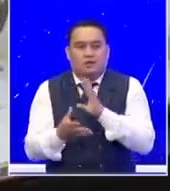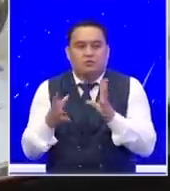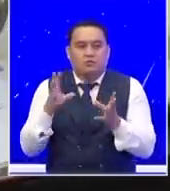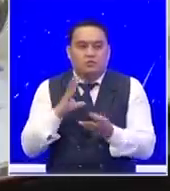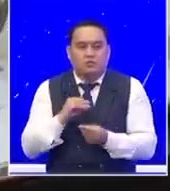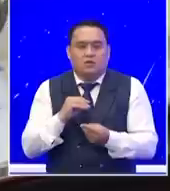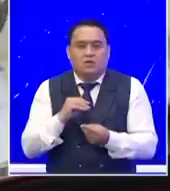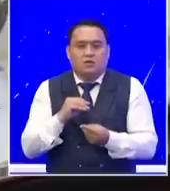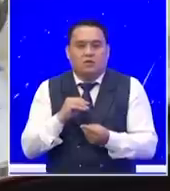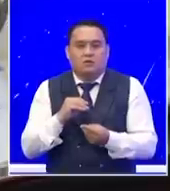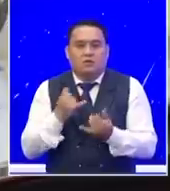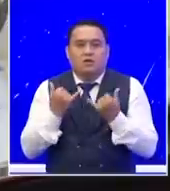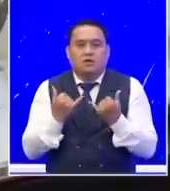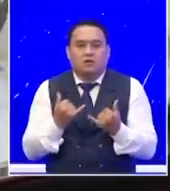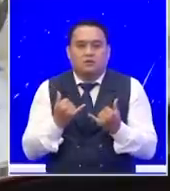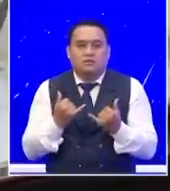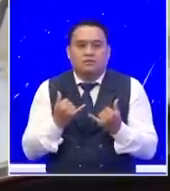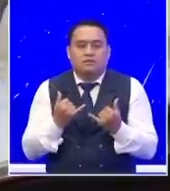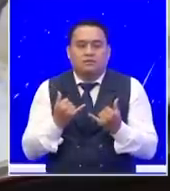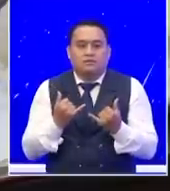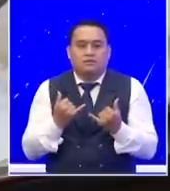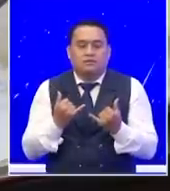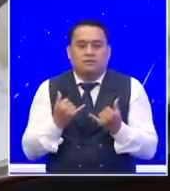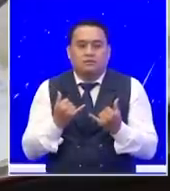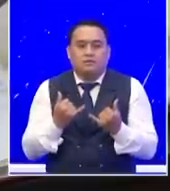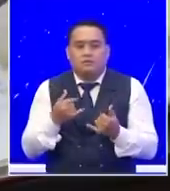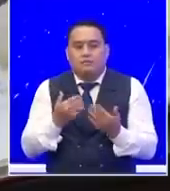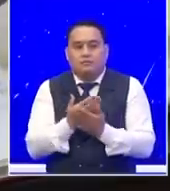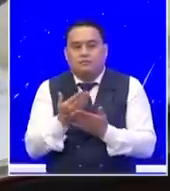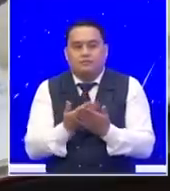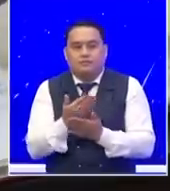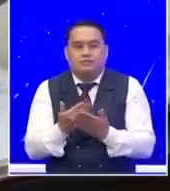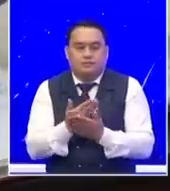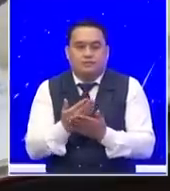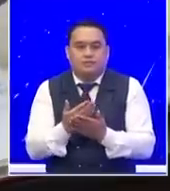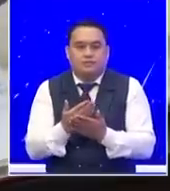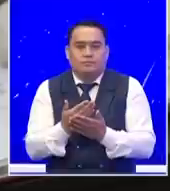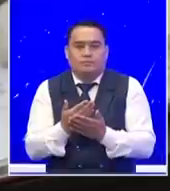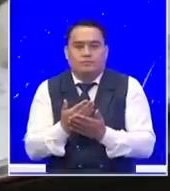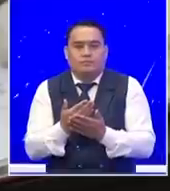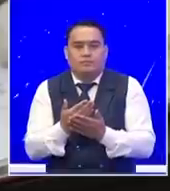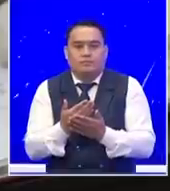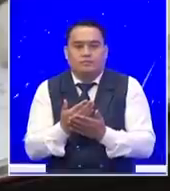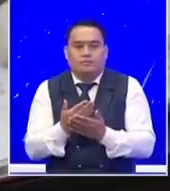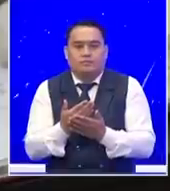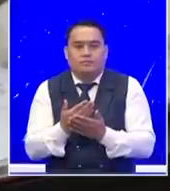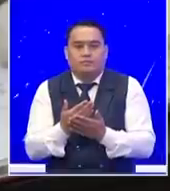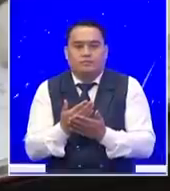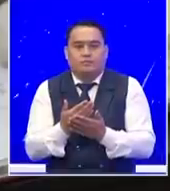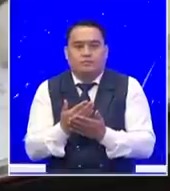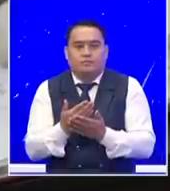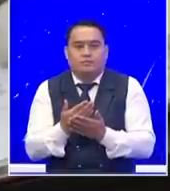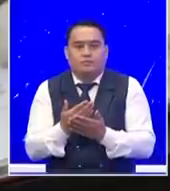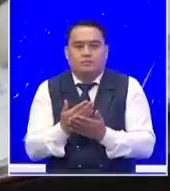результаттарға қазіргідей. Өзім үшін сала беретін сөйтіп жылғадан жылға